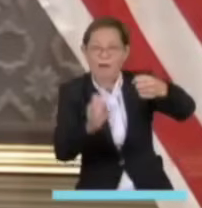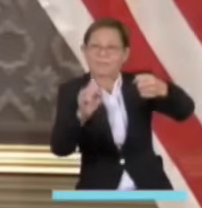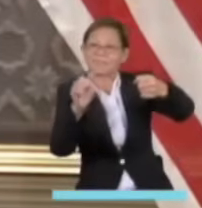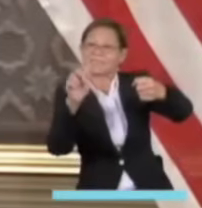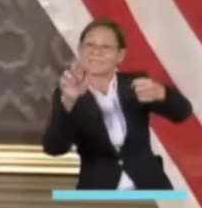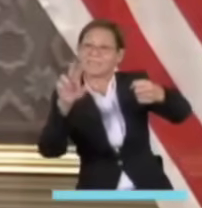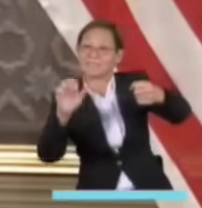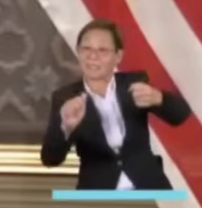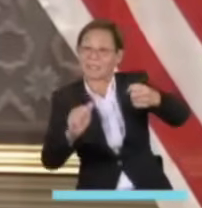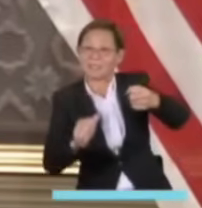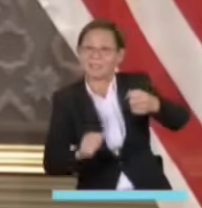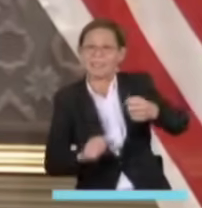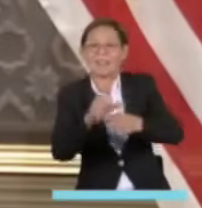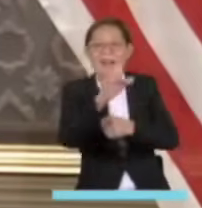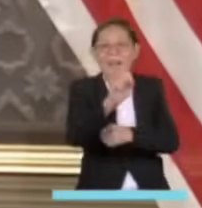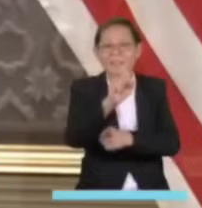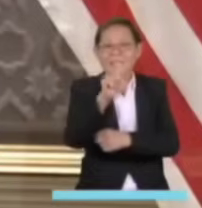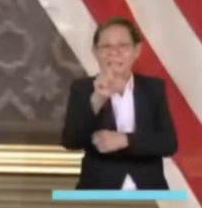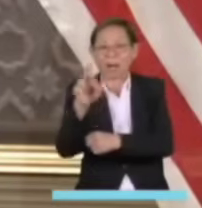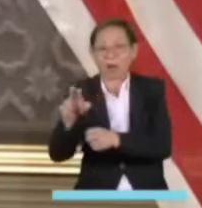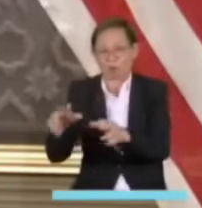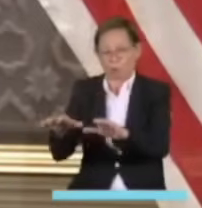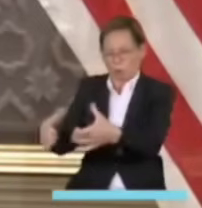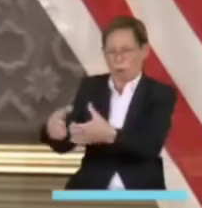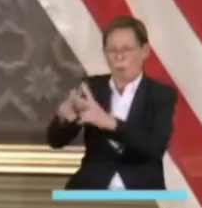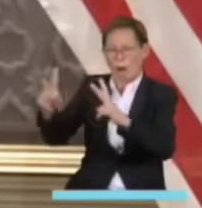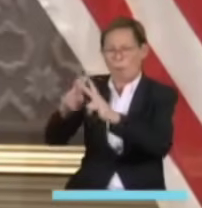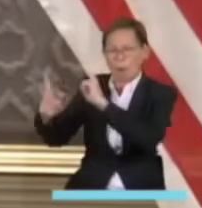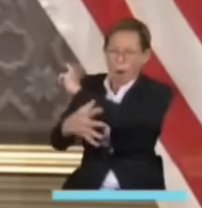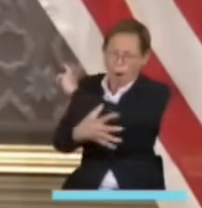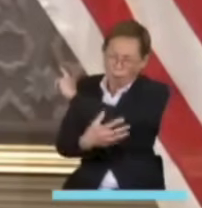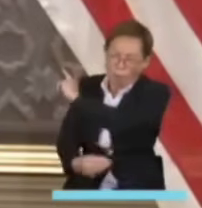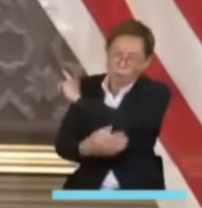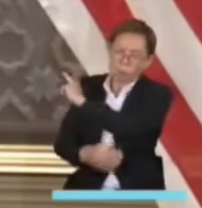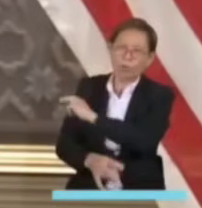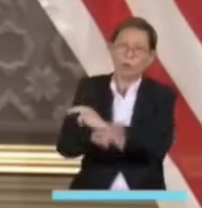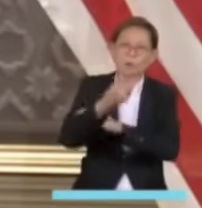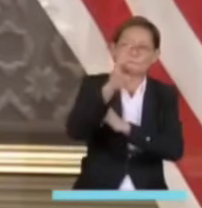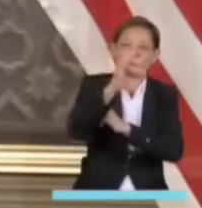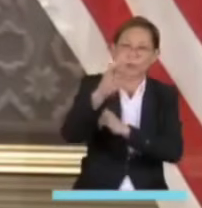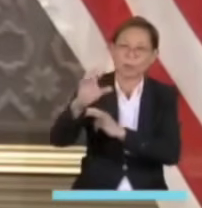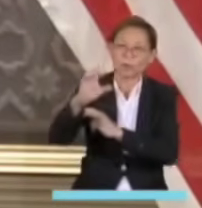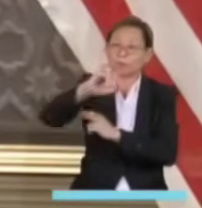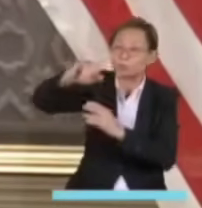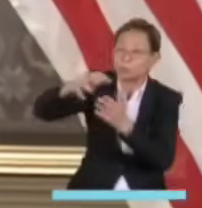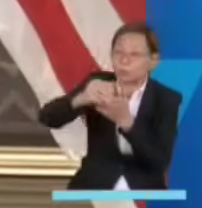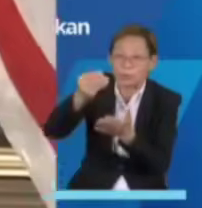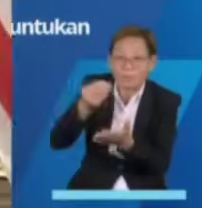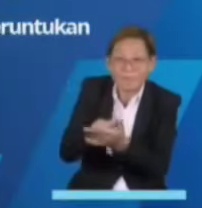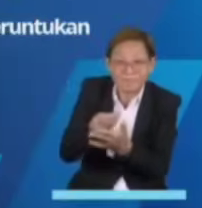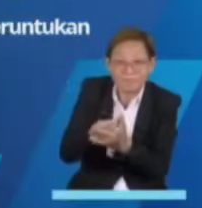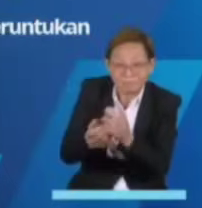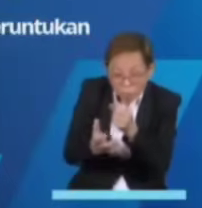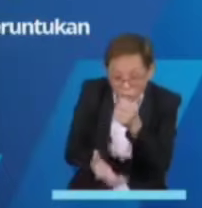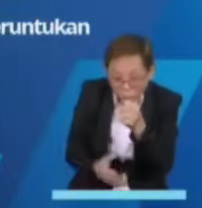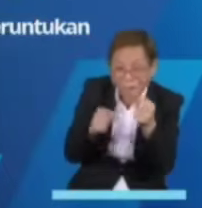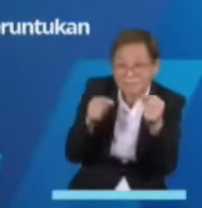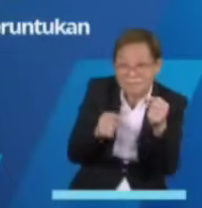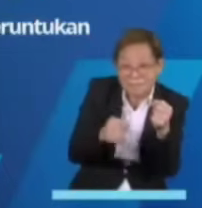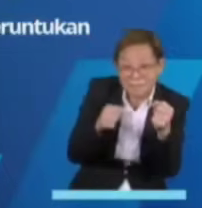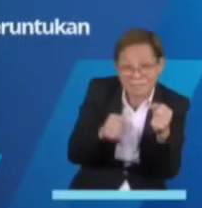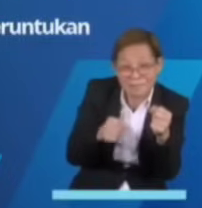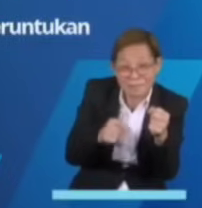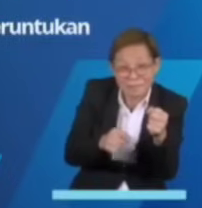maknanya sumbangan asas rakyat, golongan paling miskin, 700 juta ringgit. Ini